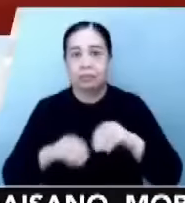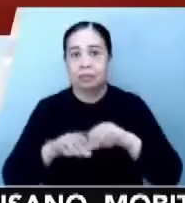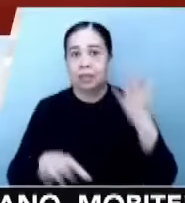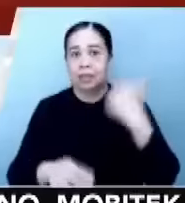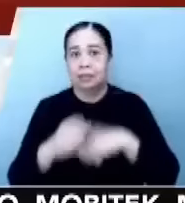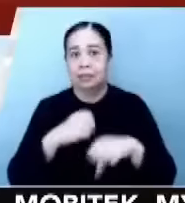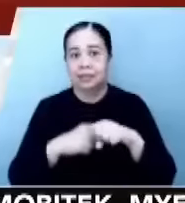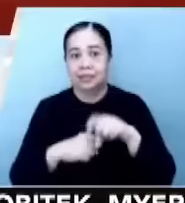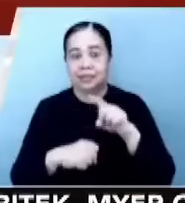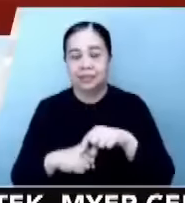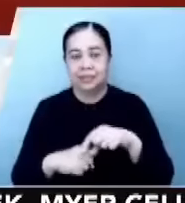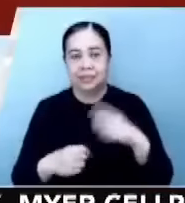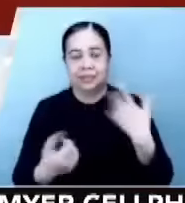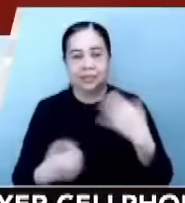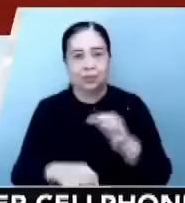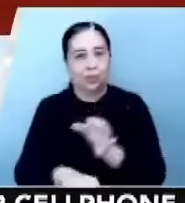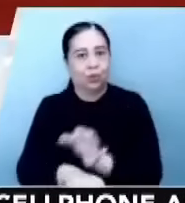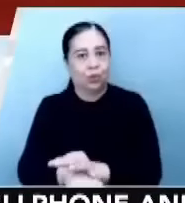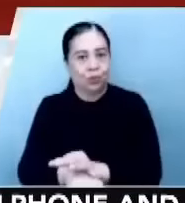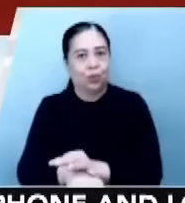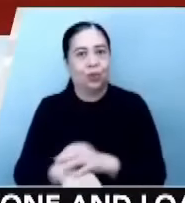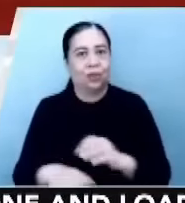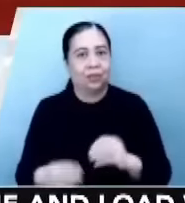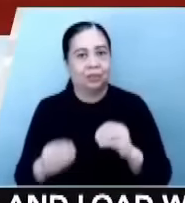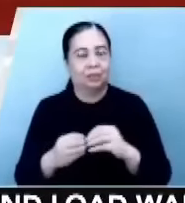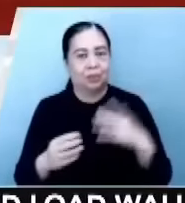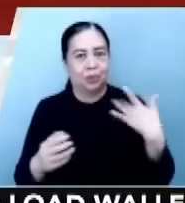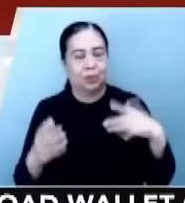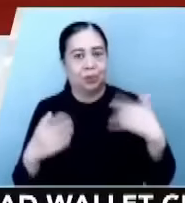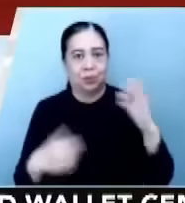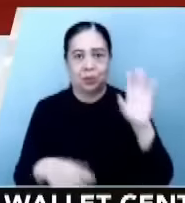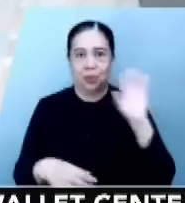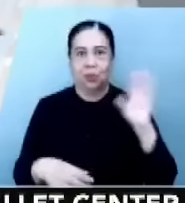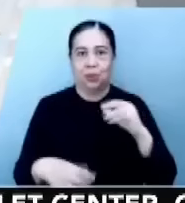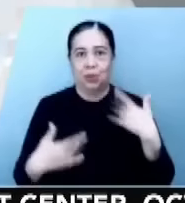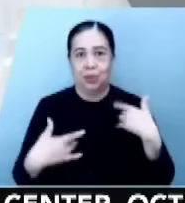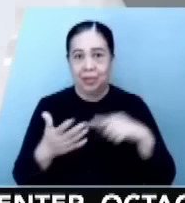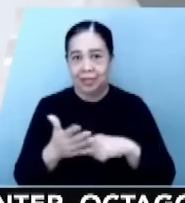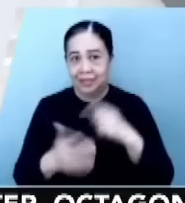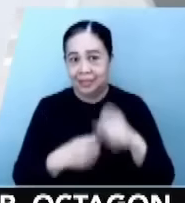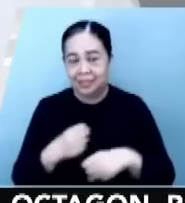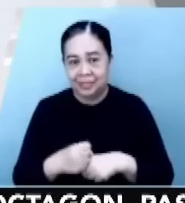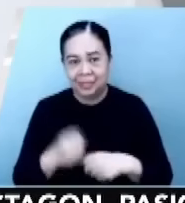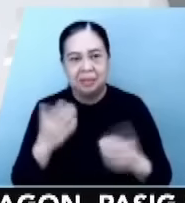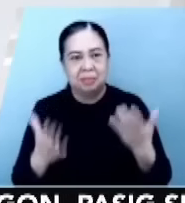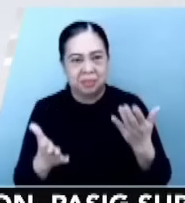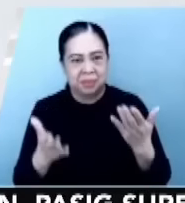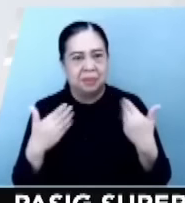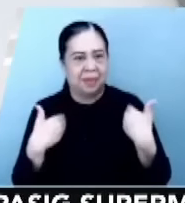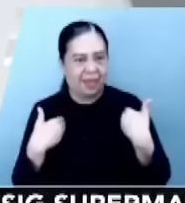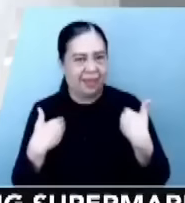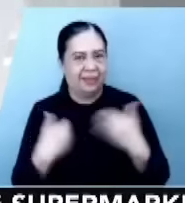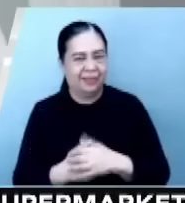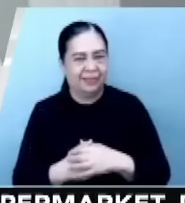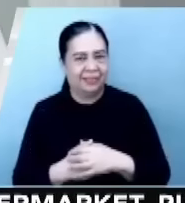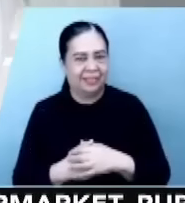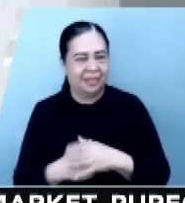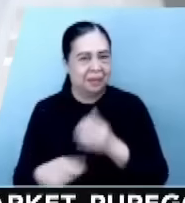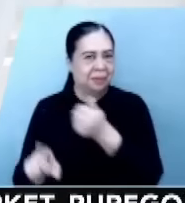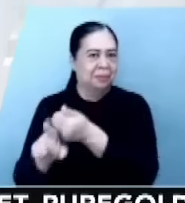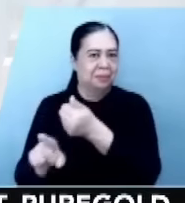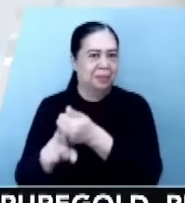na luxury watch ni Derek, may bonggang accessory din ba siya this year? Siguro meron. Bahala na si yung